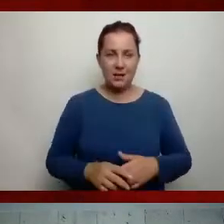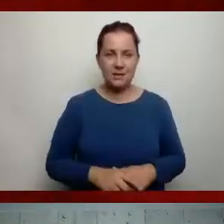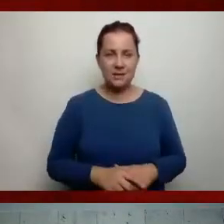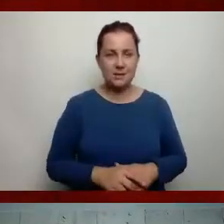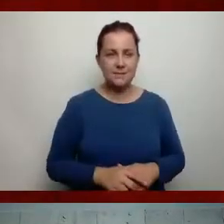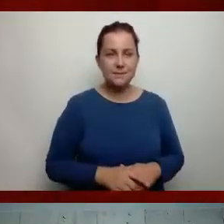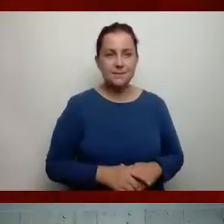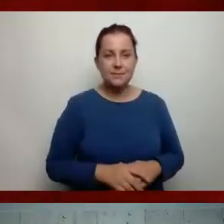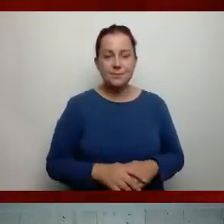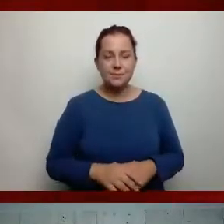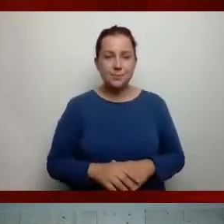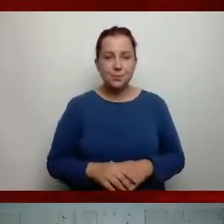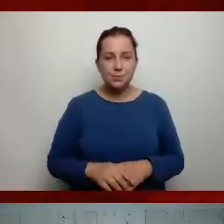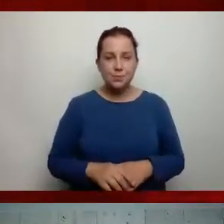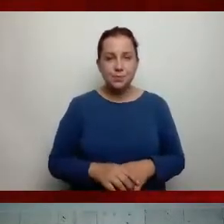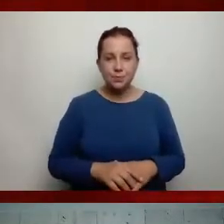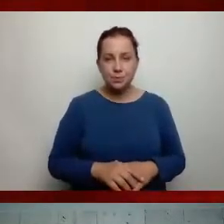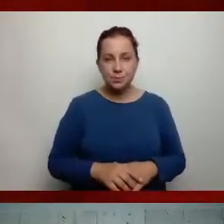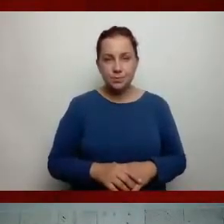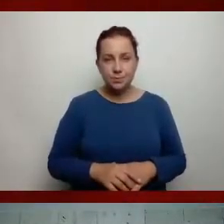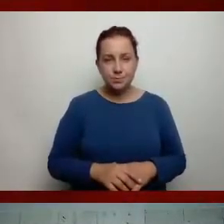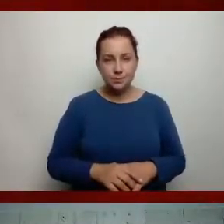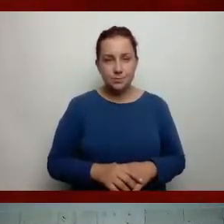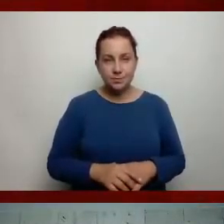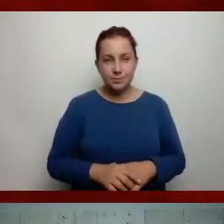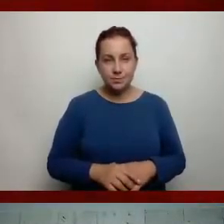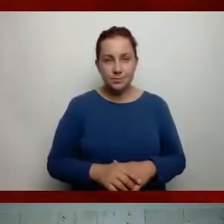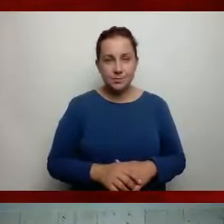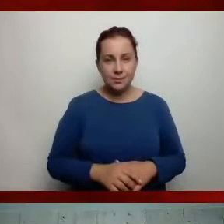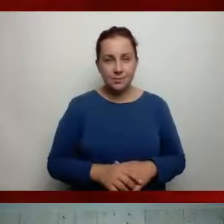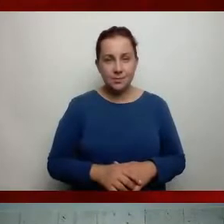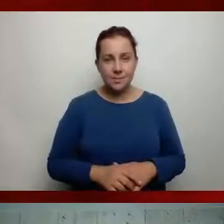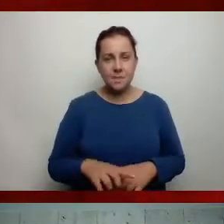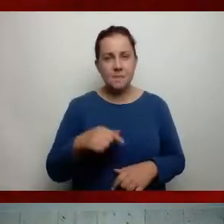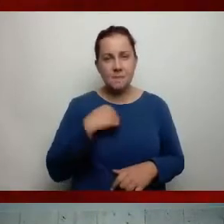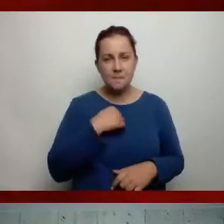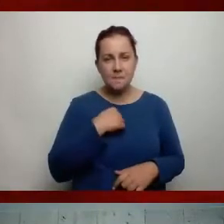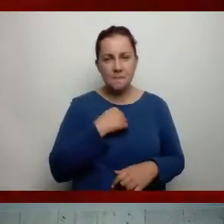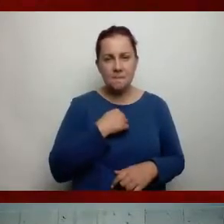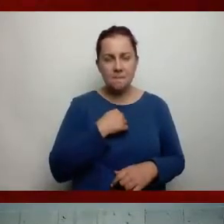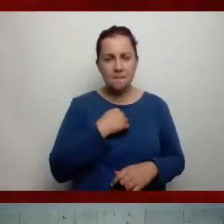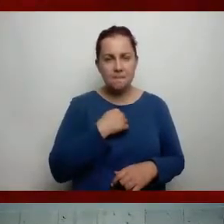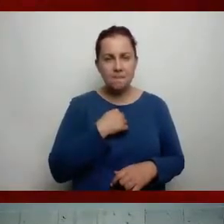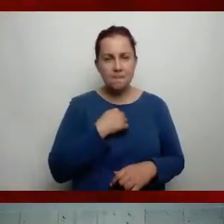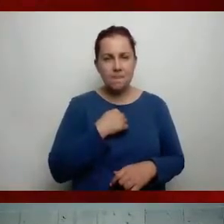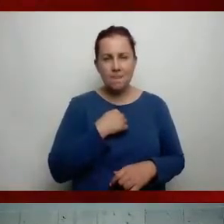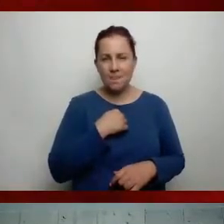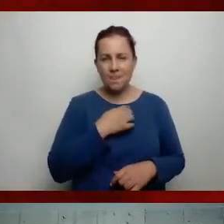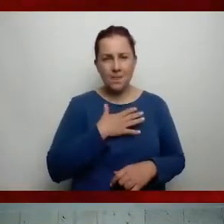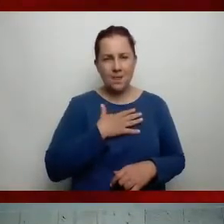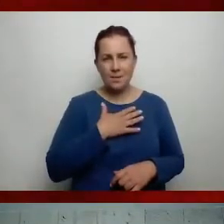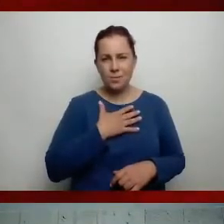się do tego jest niezwykle trudno. No co nie zmienia faktu, że wydaje mi się